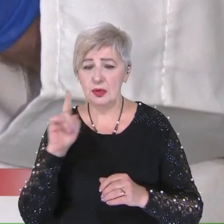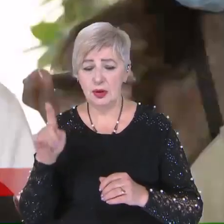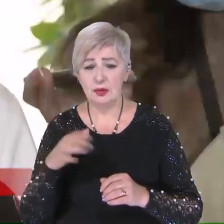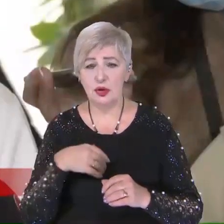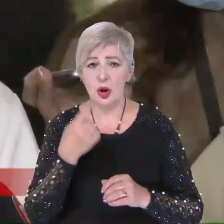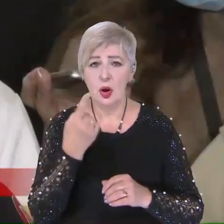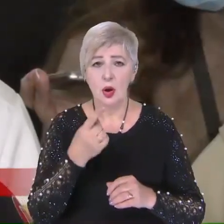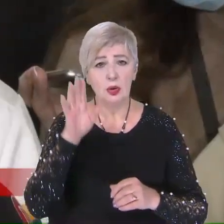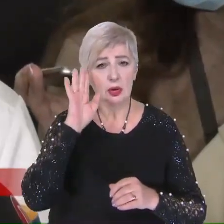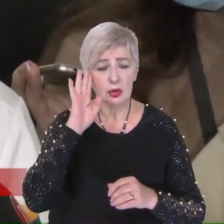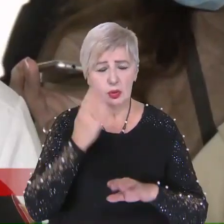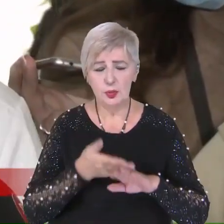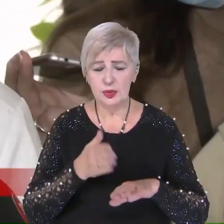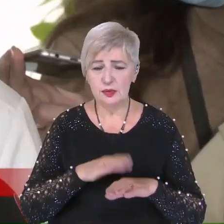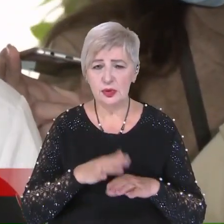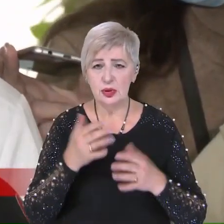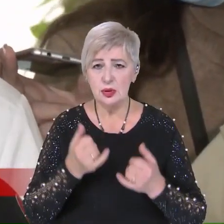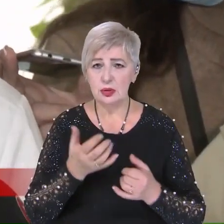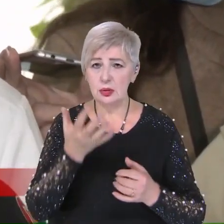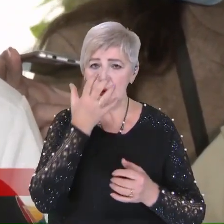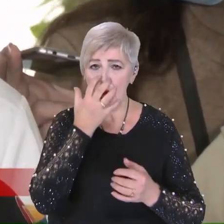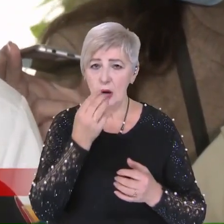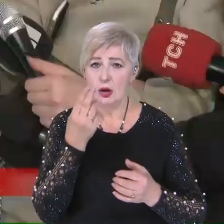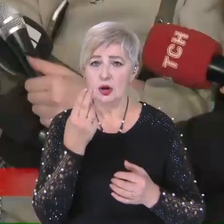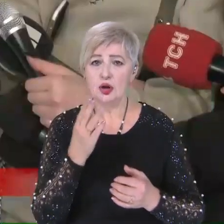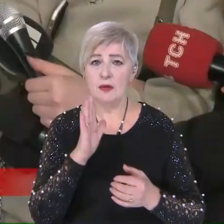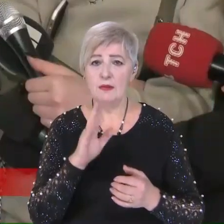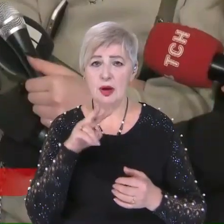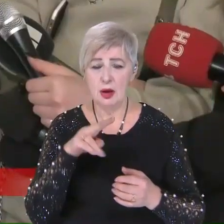зняли апарат сьогодні рано. Він сам дихає, сам